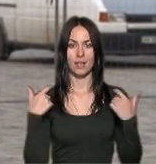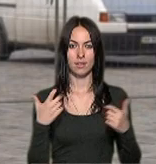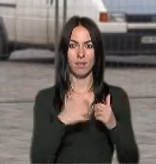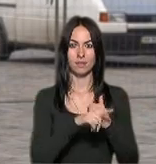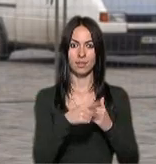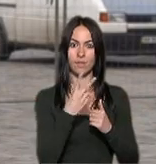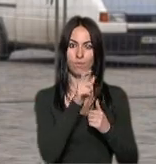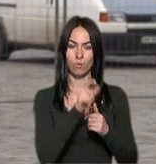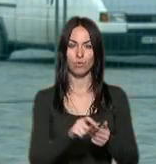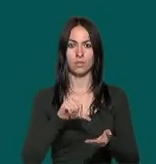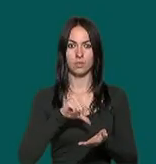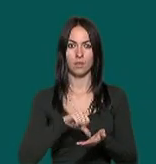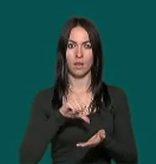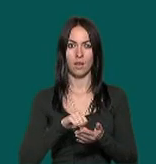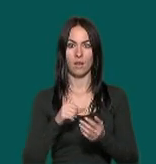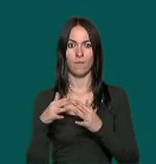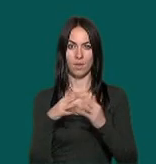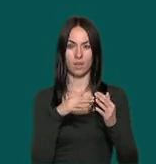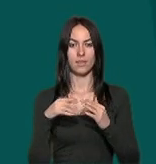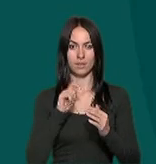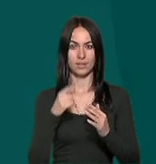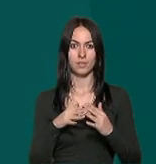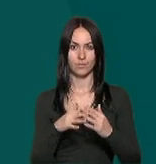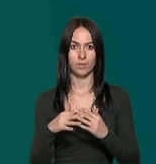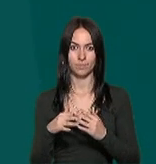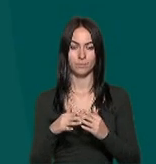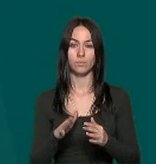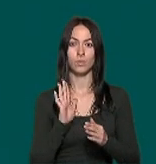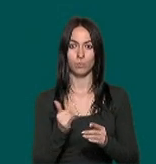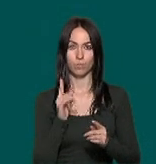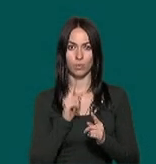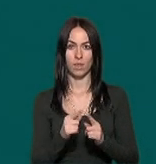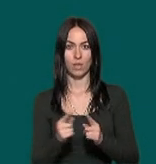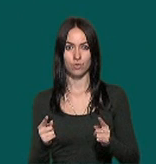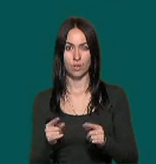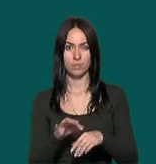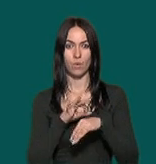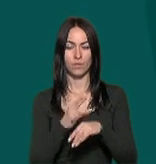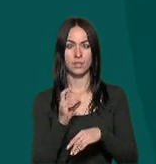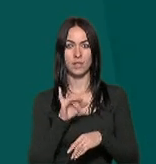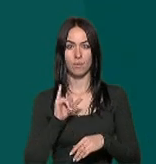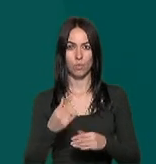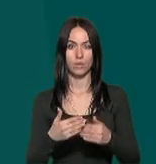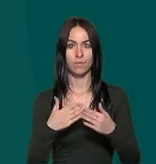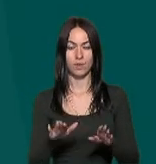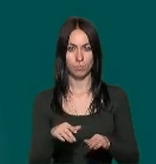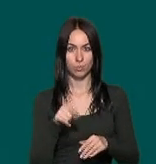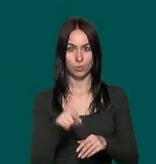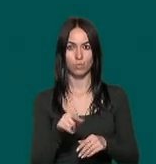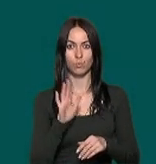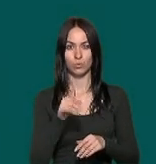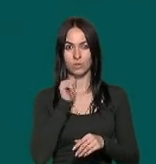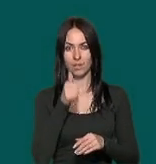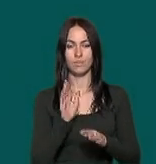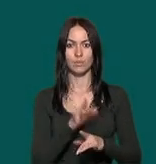бойових дій. Виставка техніки буде тривати тільки на час проведення церемонії випуску. Завтра відбудеться